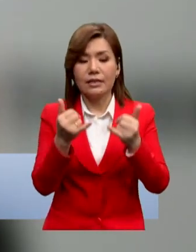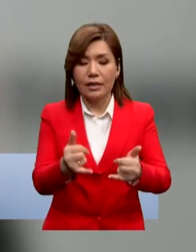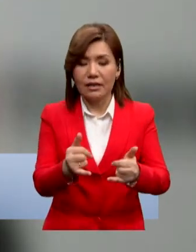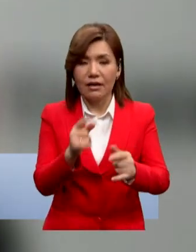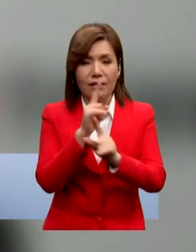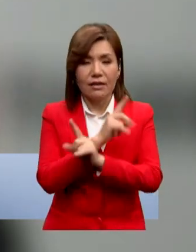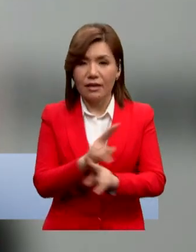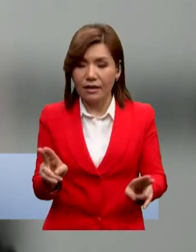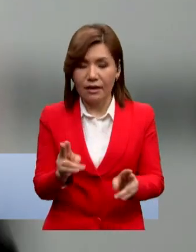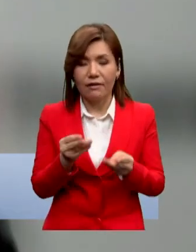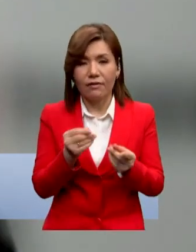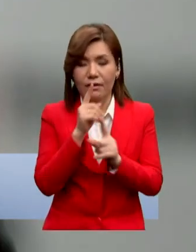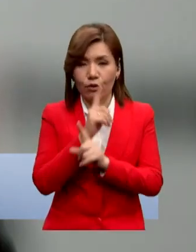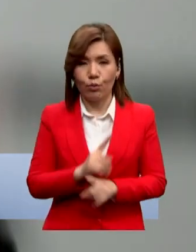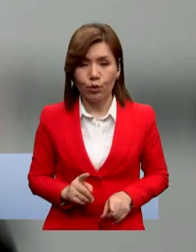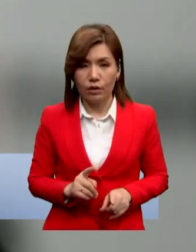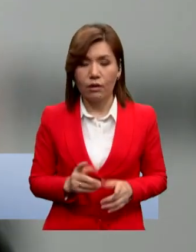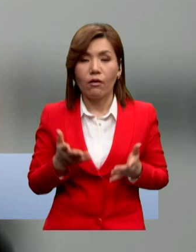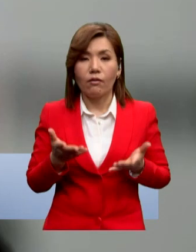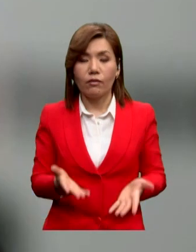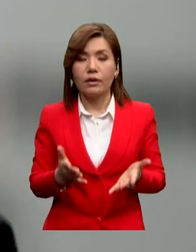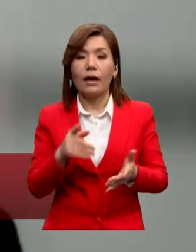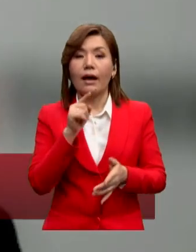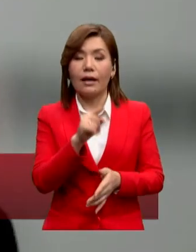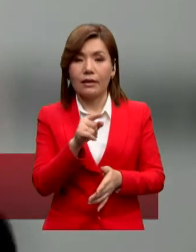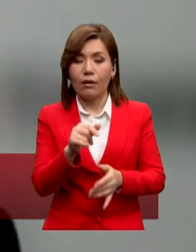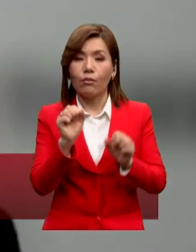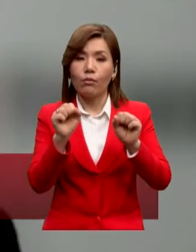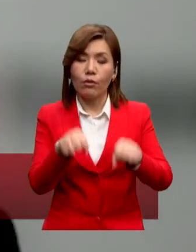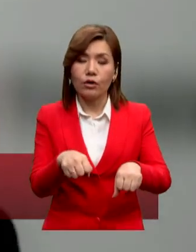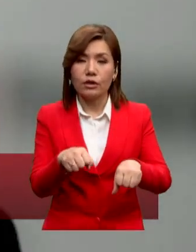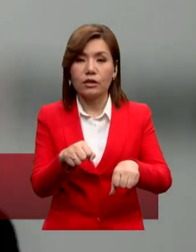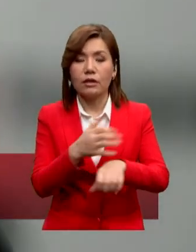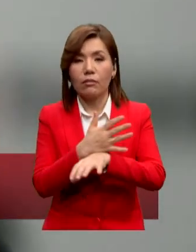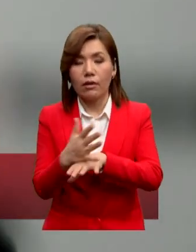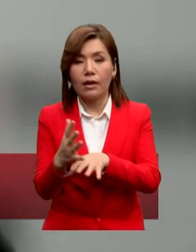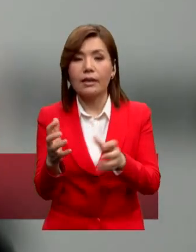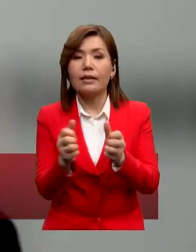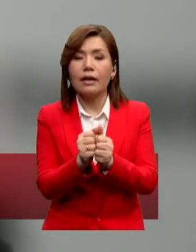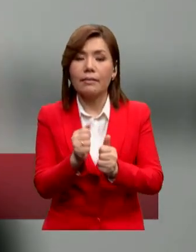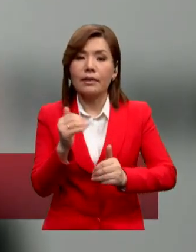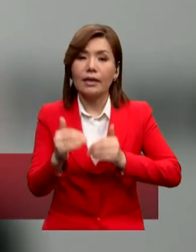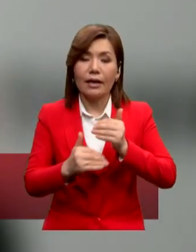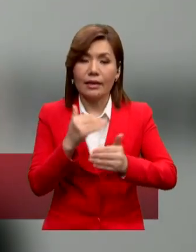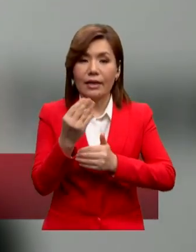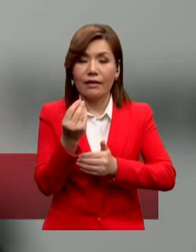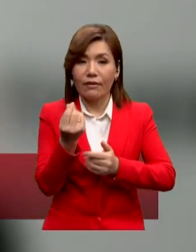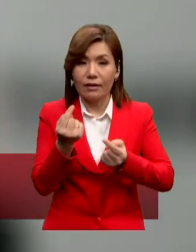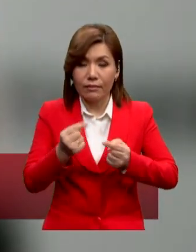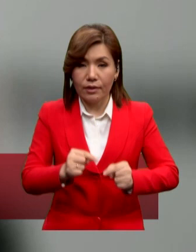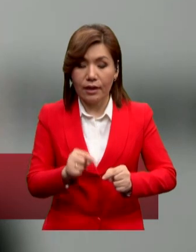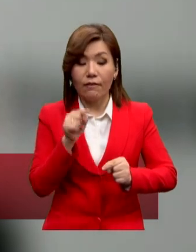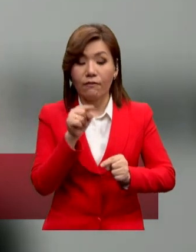практически никак не влияет. Оно может как-то сдержать темпы роста инфляции.